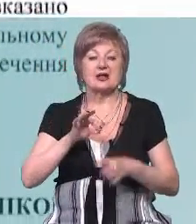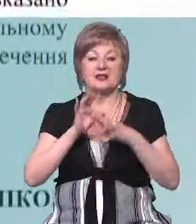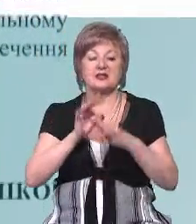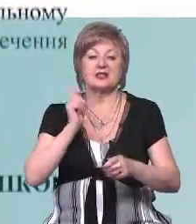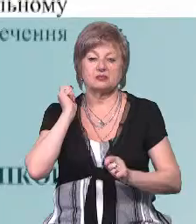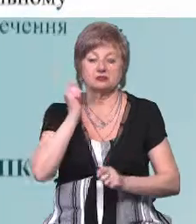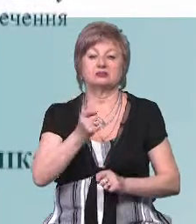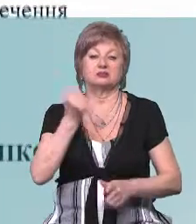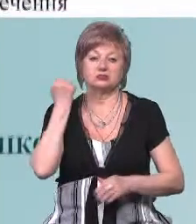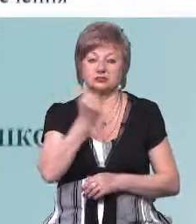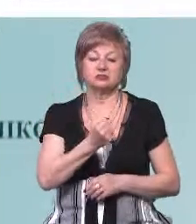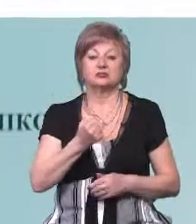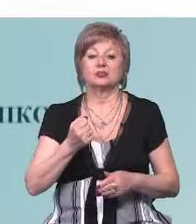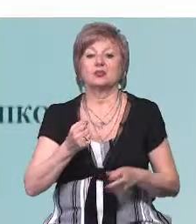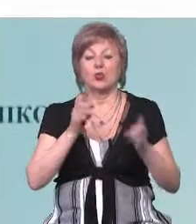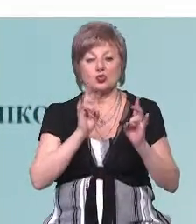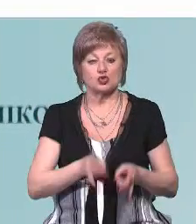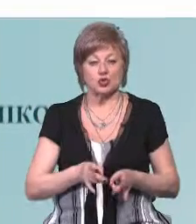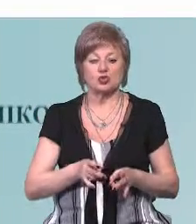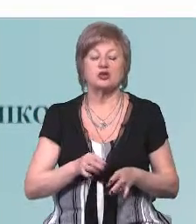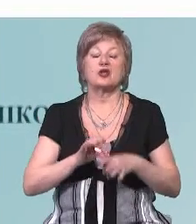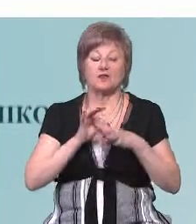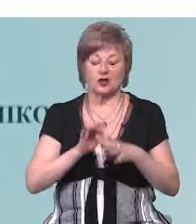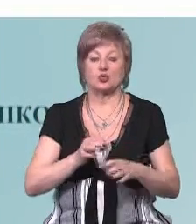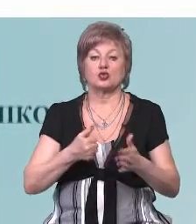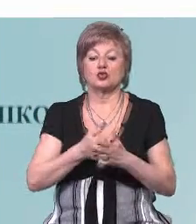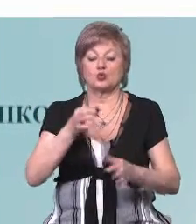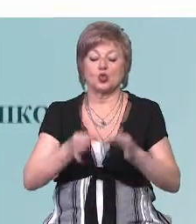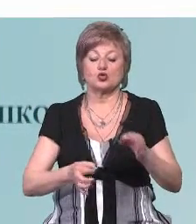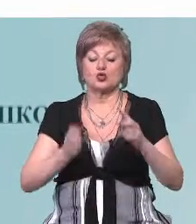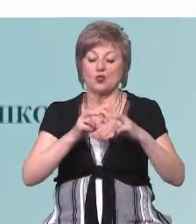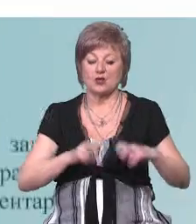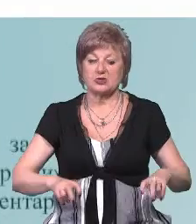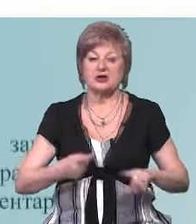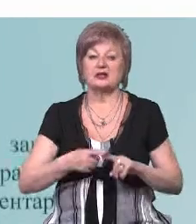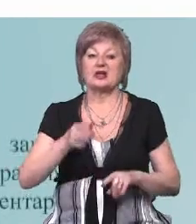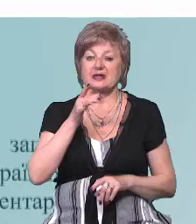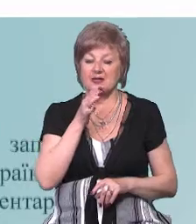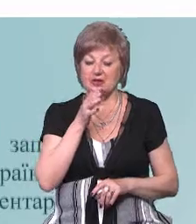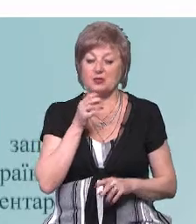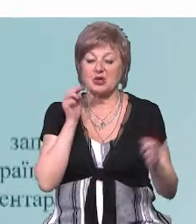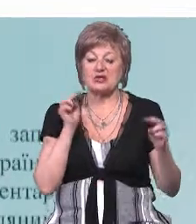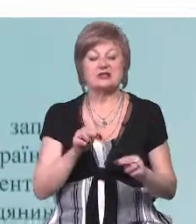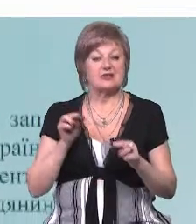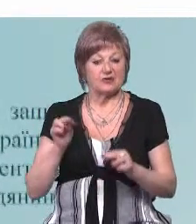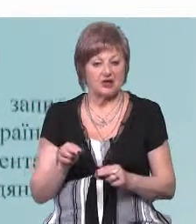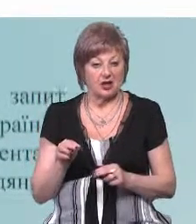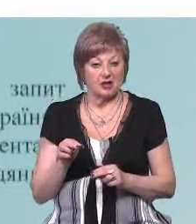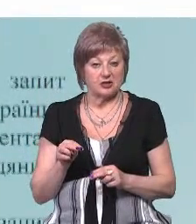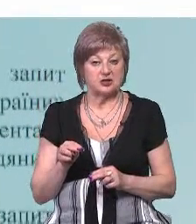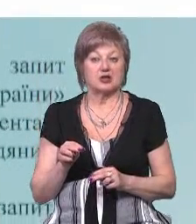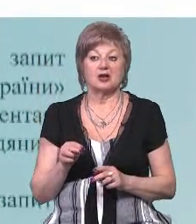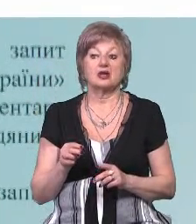тілесне ушкодження та розпочато досудове розслідування. На цей час слідчим слідчого відділення